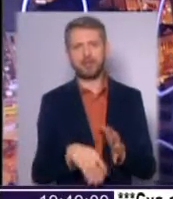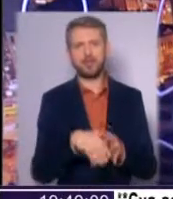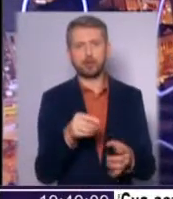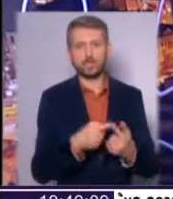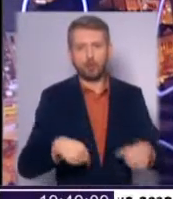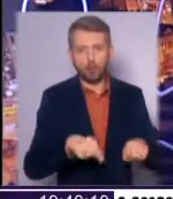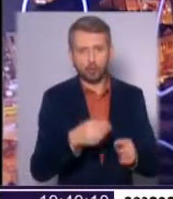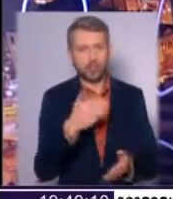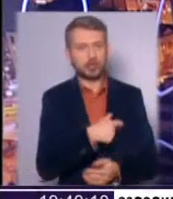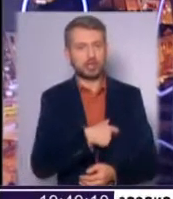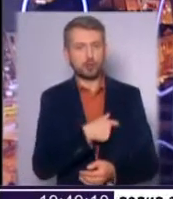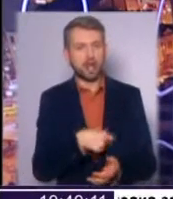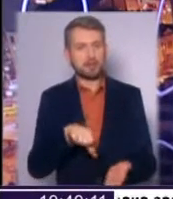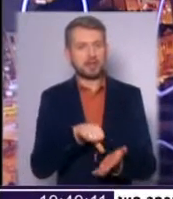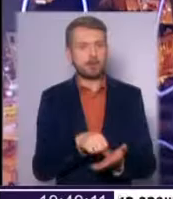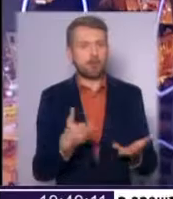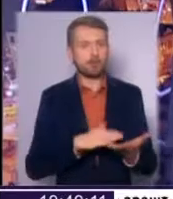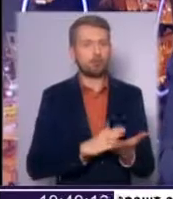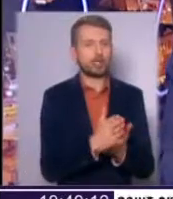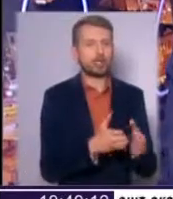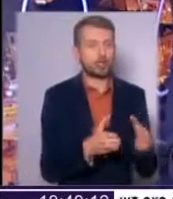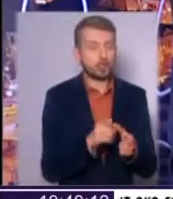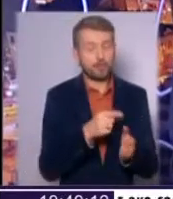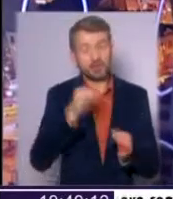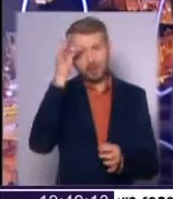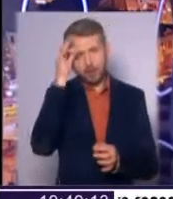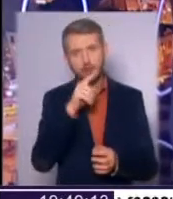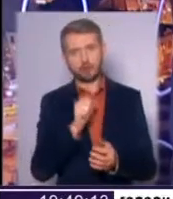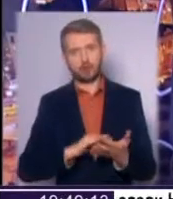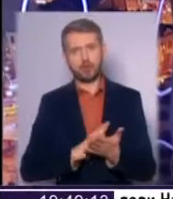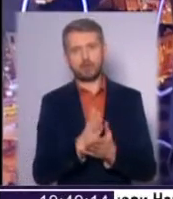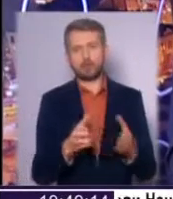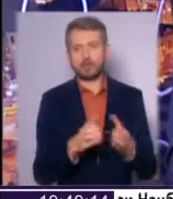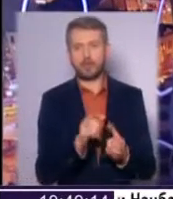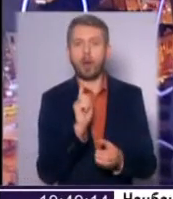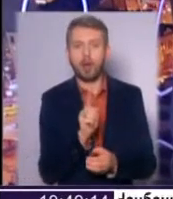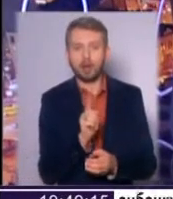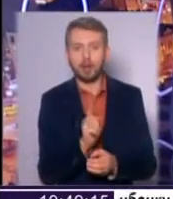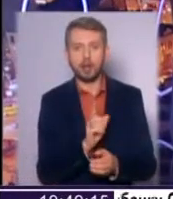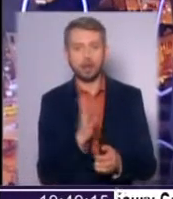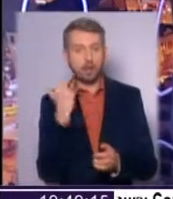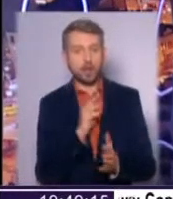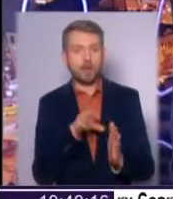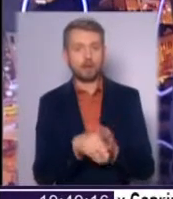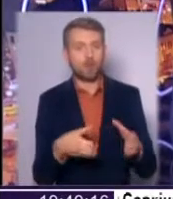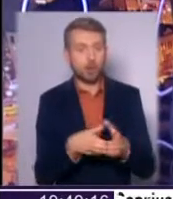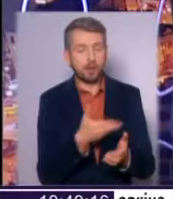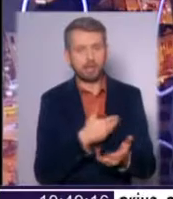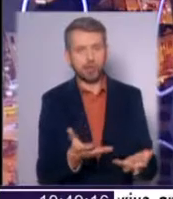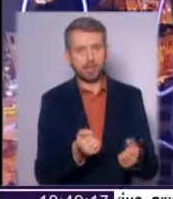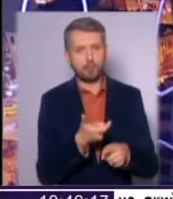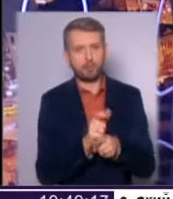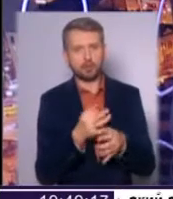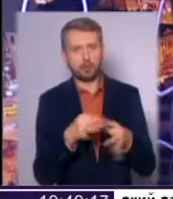округ. Якщо депутат представляє ту чи іншу політичну силу, він згадує за політичну силу. Але, будучи у групі, ми отримуємо більше доступу